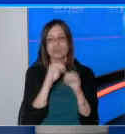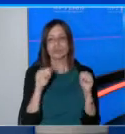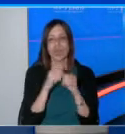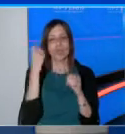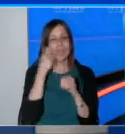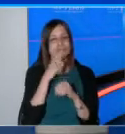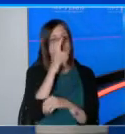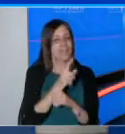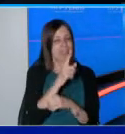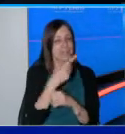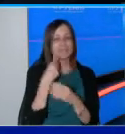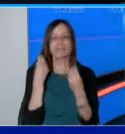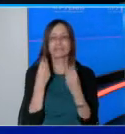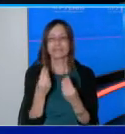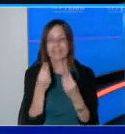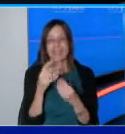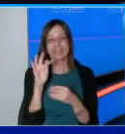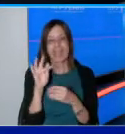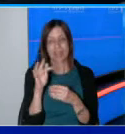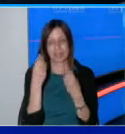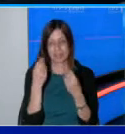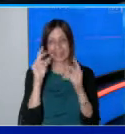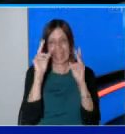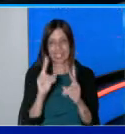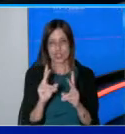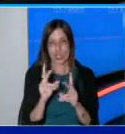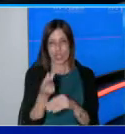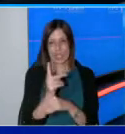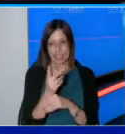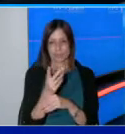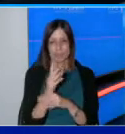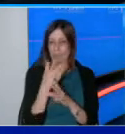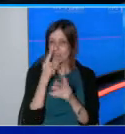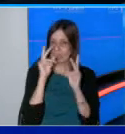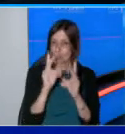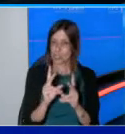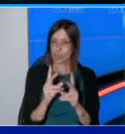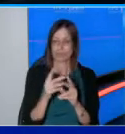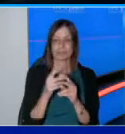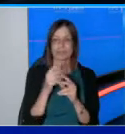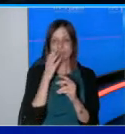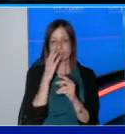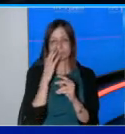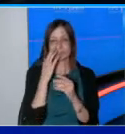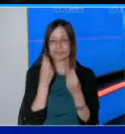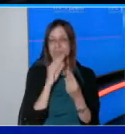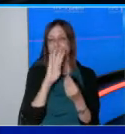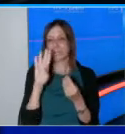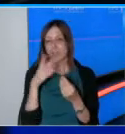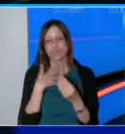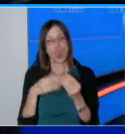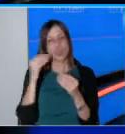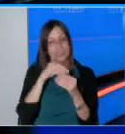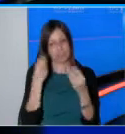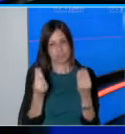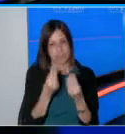ים, טלב, טלב, טלב, תעצור רגע. אם לא תעצור, אני אעצור אותך. טלב, שנייה, ברונו, אני גם רוצה להוסיף עוד